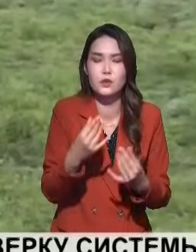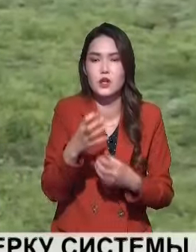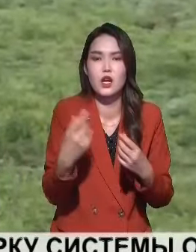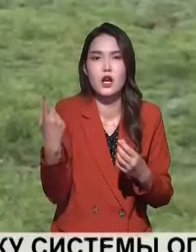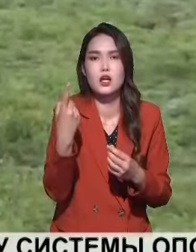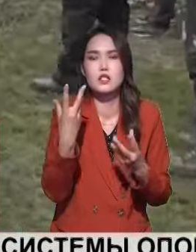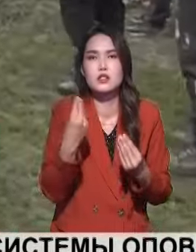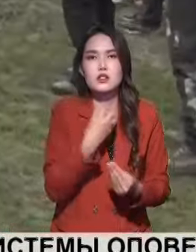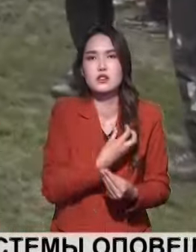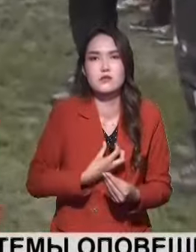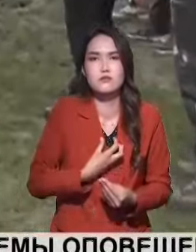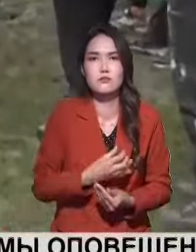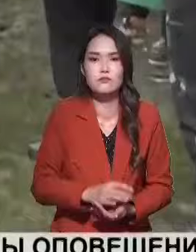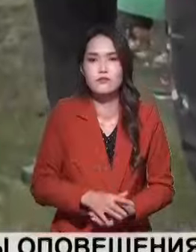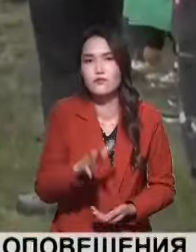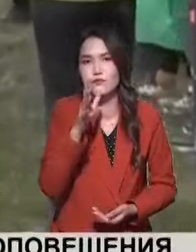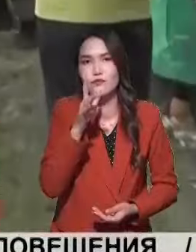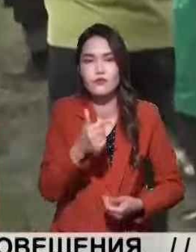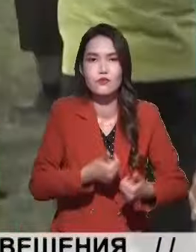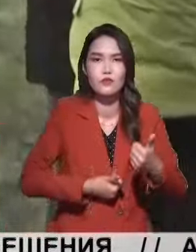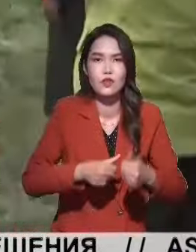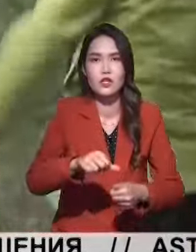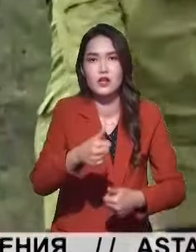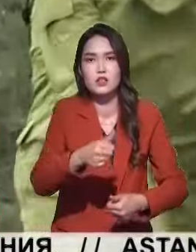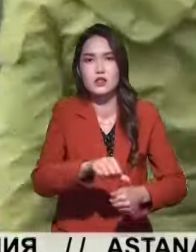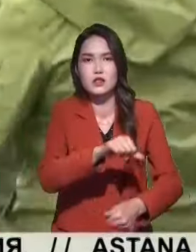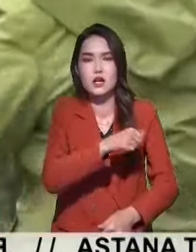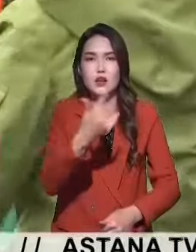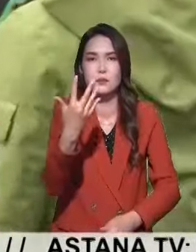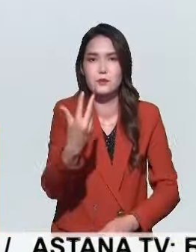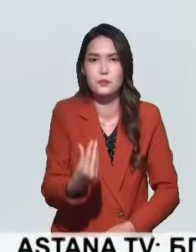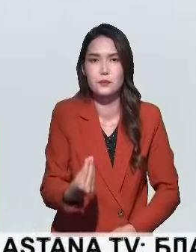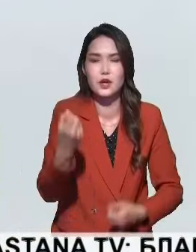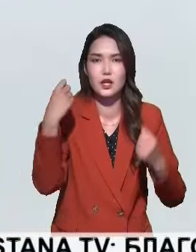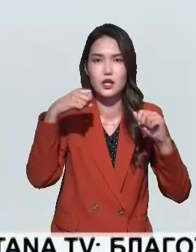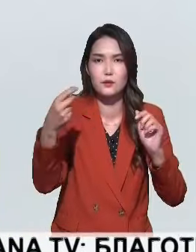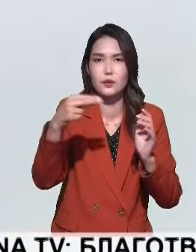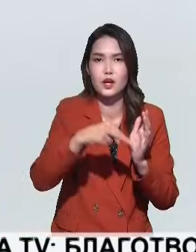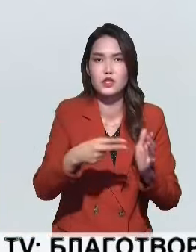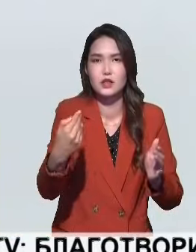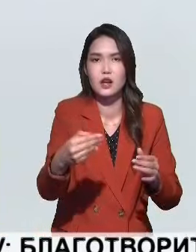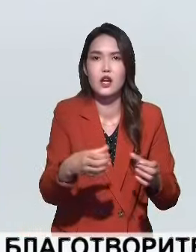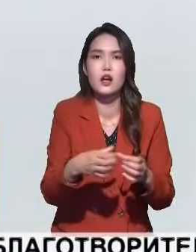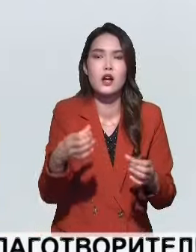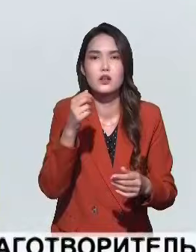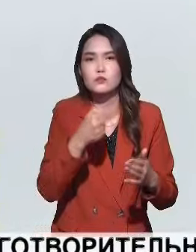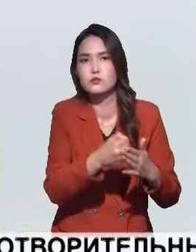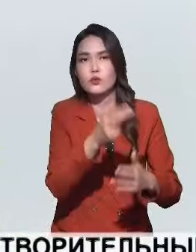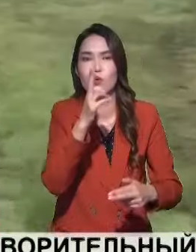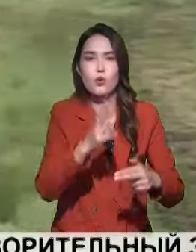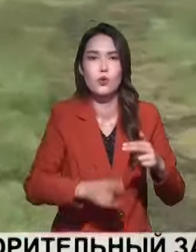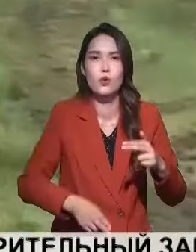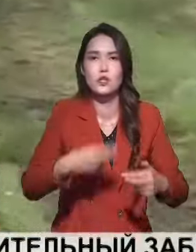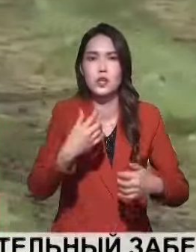самых выносливых. На время преодоления дистанции дается 5 дней. Победителем станет та команда, которая достигнет финиша